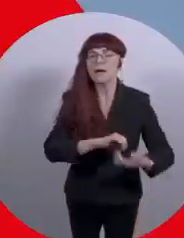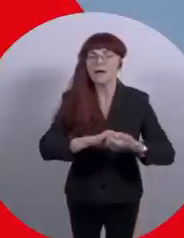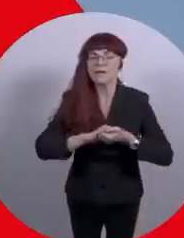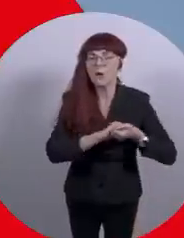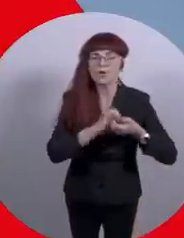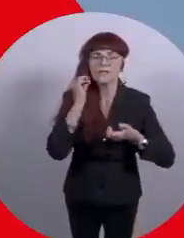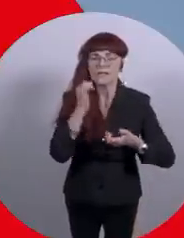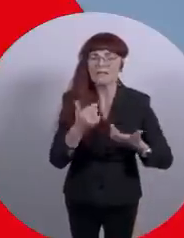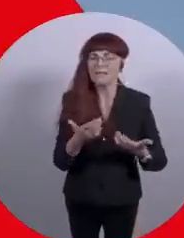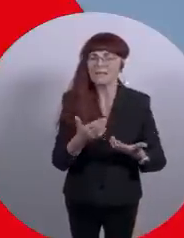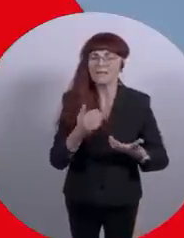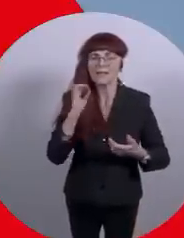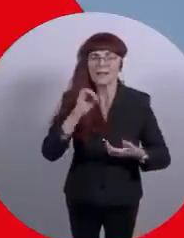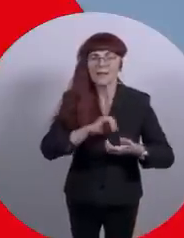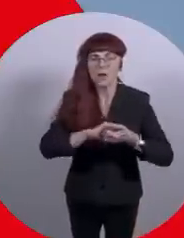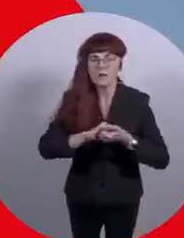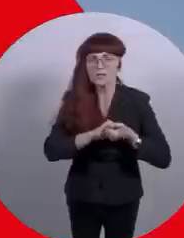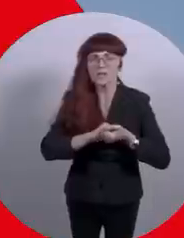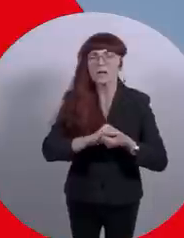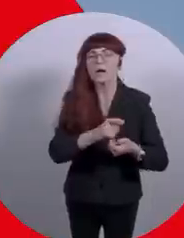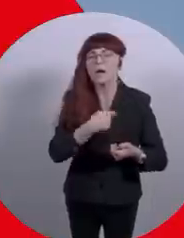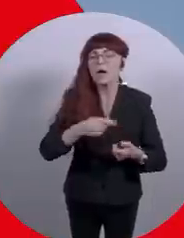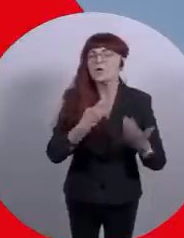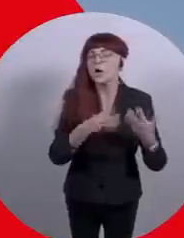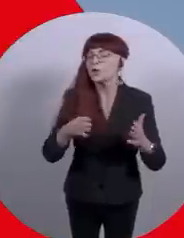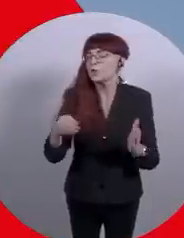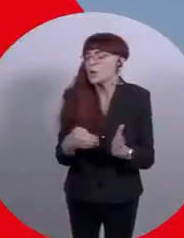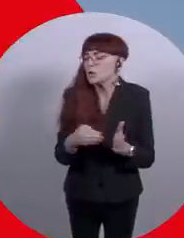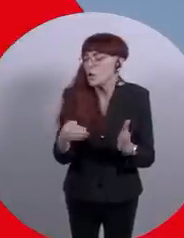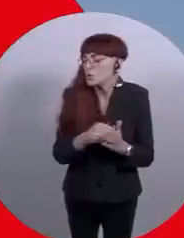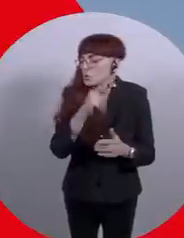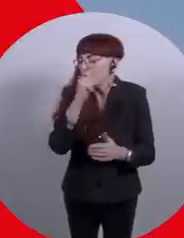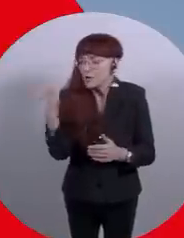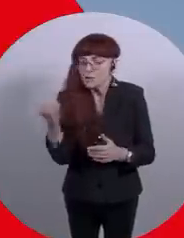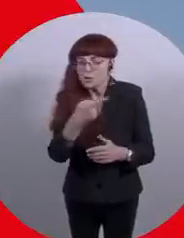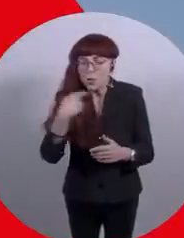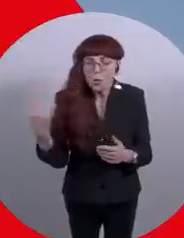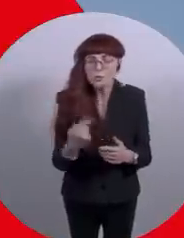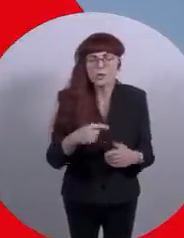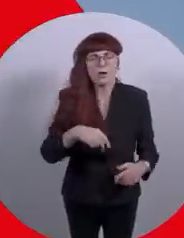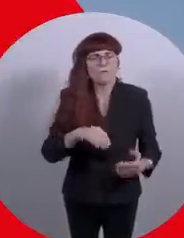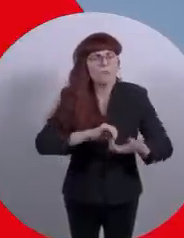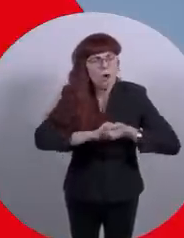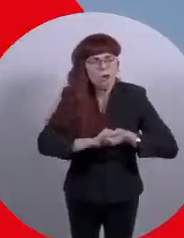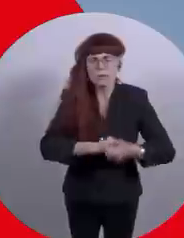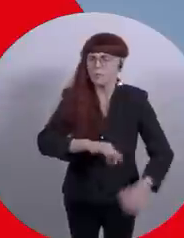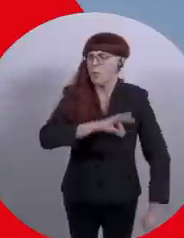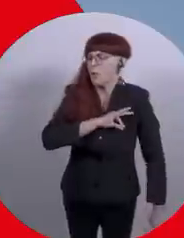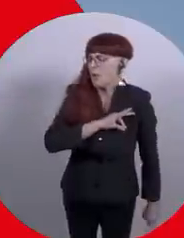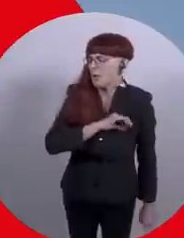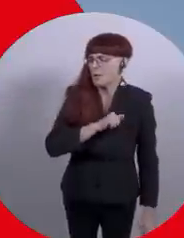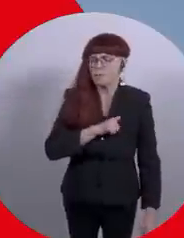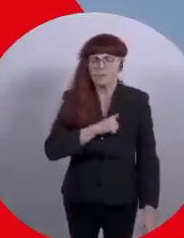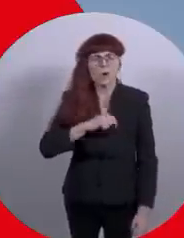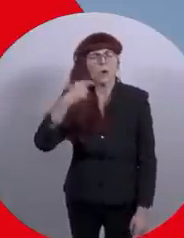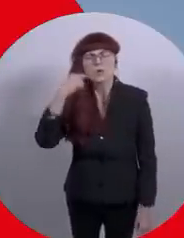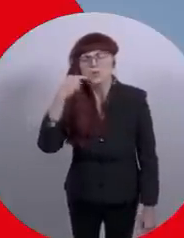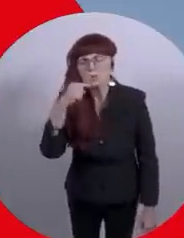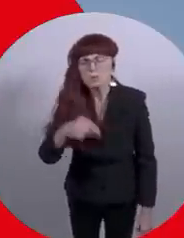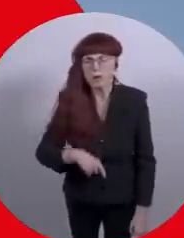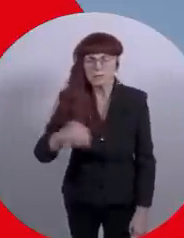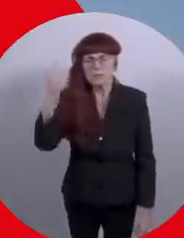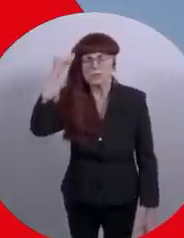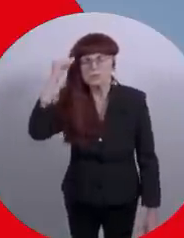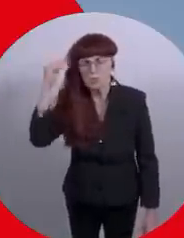900.000 Menschen sind unsere Freundinnen unsere Kolleginnen und Schülerinnen Studentinnen Arbeitnehmerinnen und Unternehmerinnen unsere